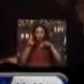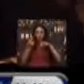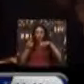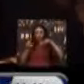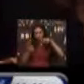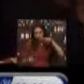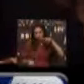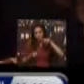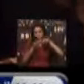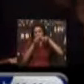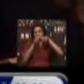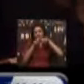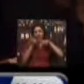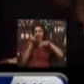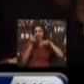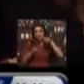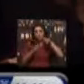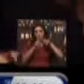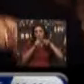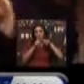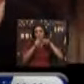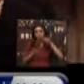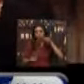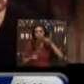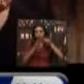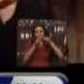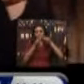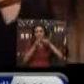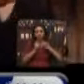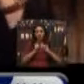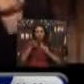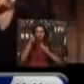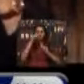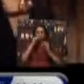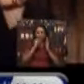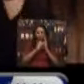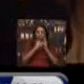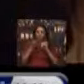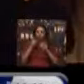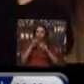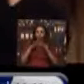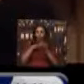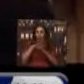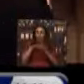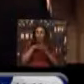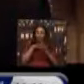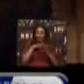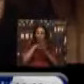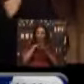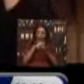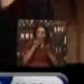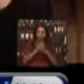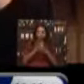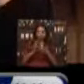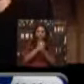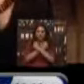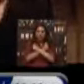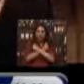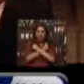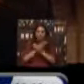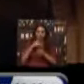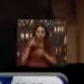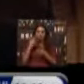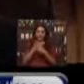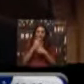بالنور بتاعها فوق دماغ حد، انا داخل مسمار في رجلي، كان مستمر ماشي حافية فاش مسمار قد كده، يعني